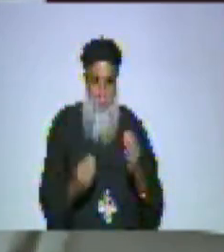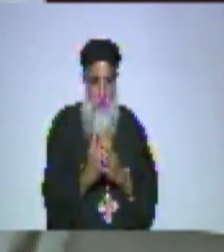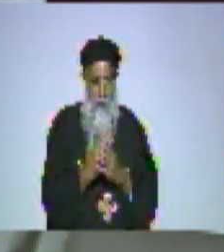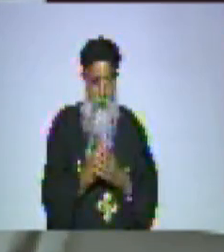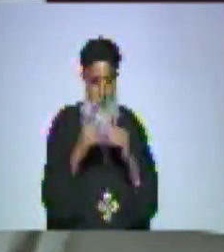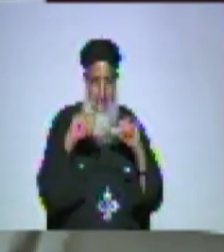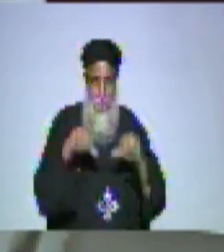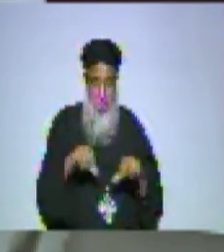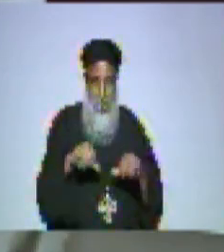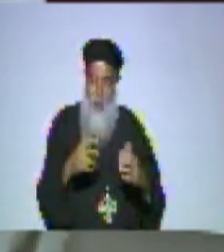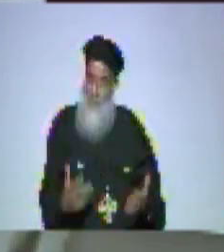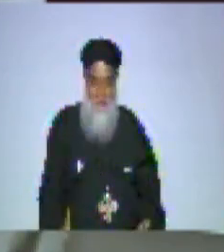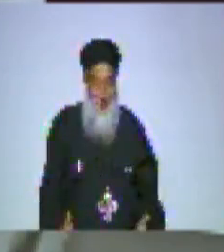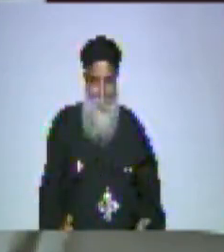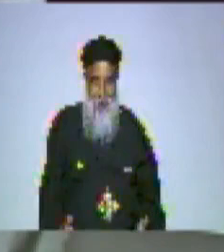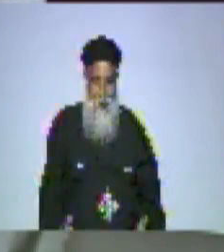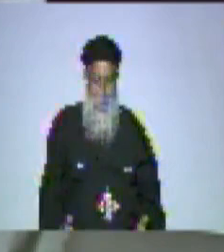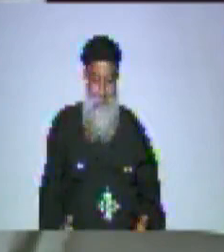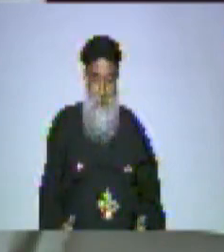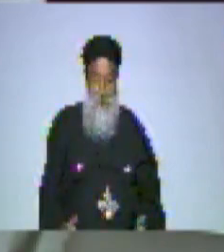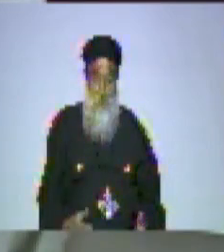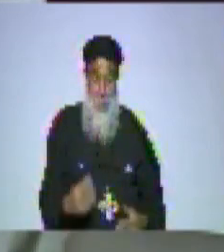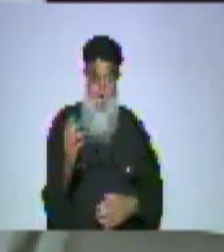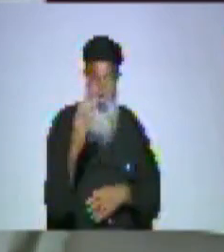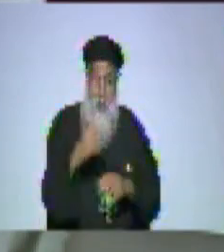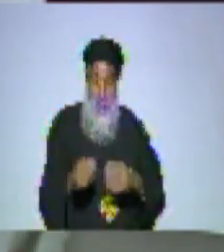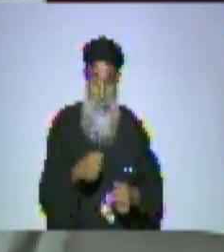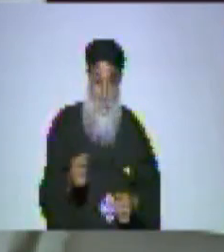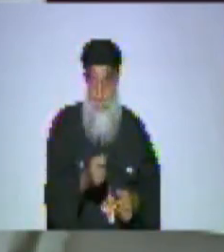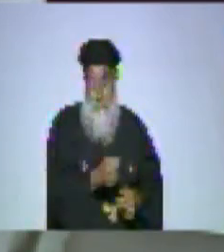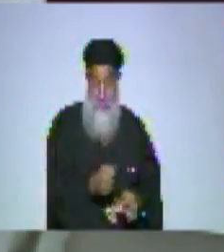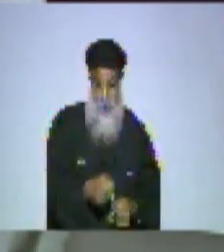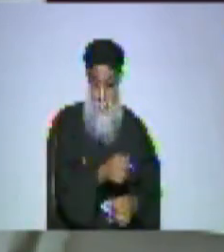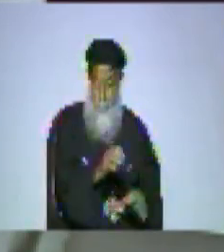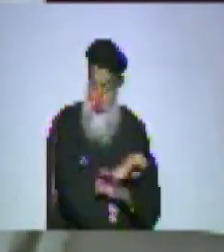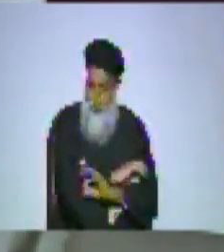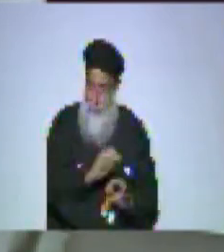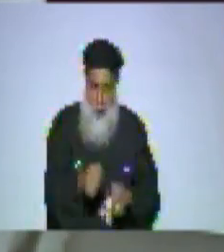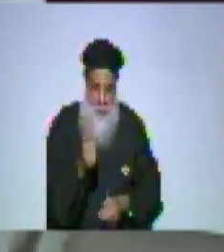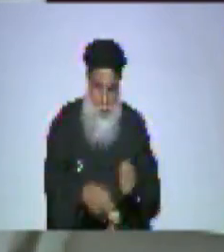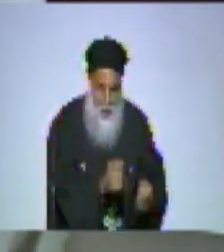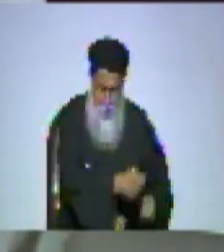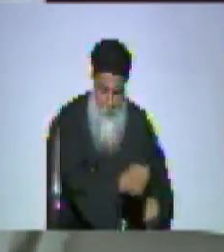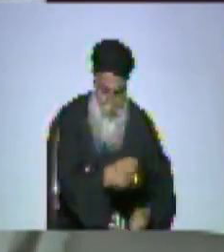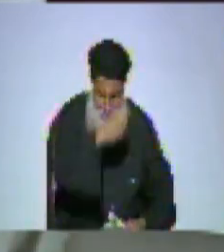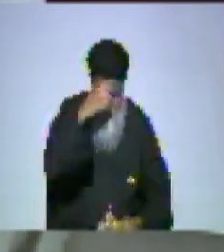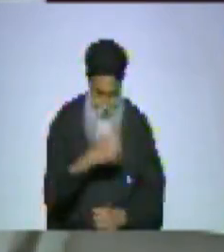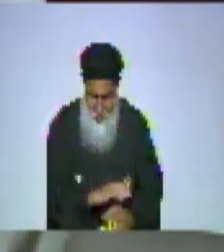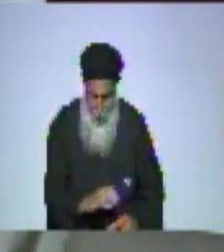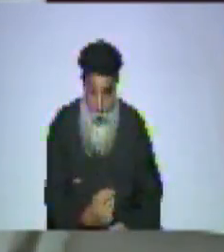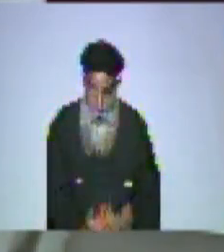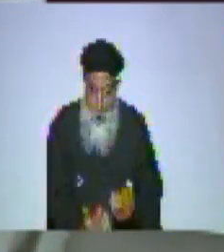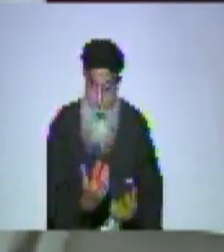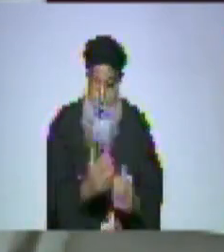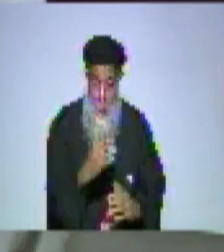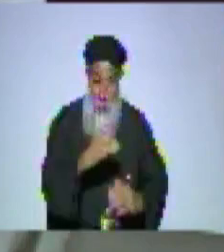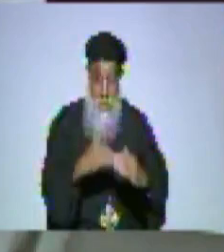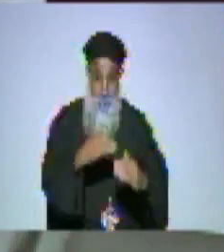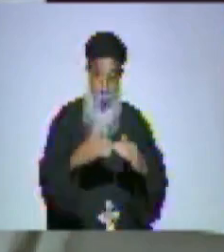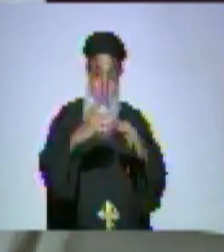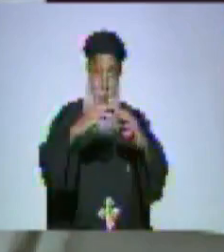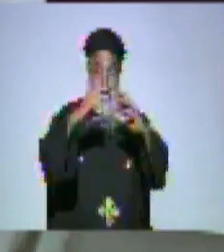مستاجر في الارض بيفرح جدا بالسمر ونتائج الثمر هيفرح بها صاحب الارض